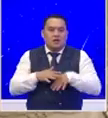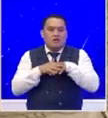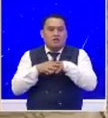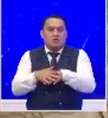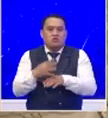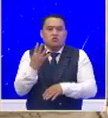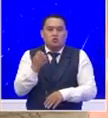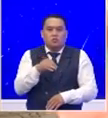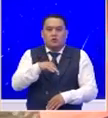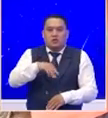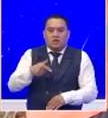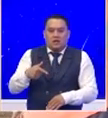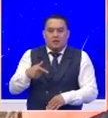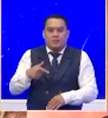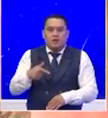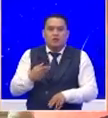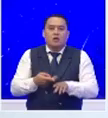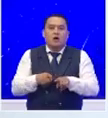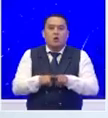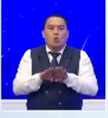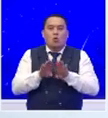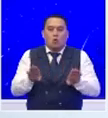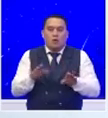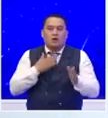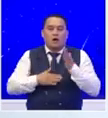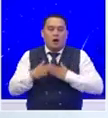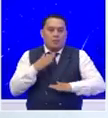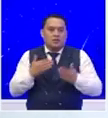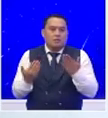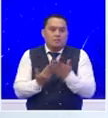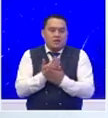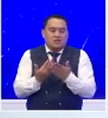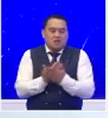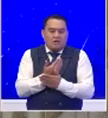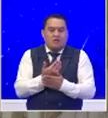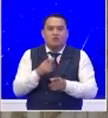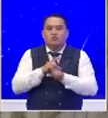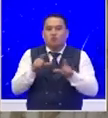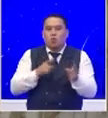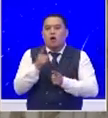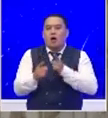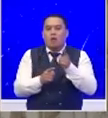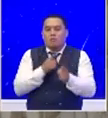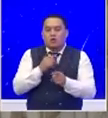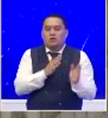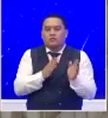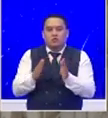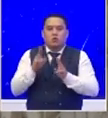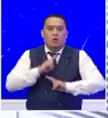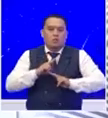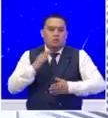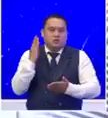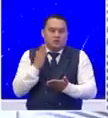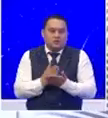более 400 миллионов тенге. Такому событию особенно рады местные жители. И школа обновится, и стабильная работа